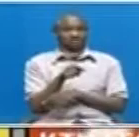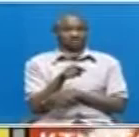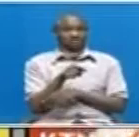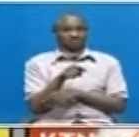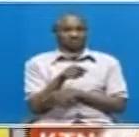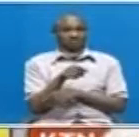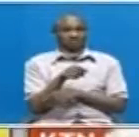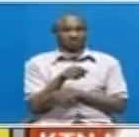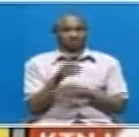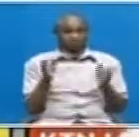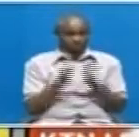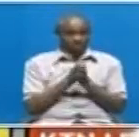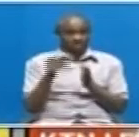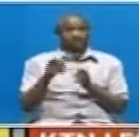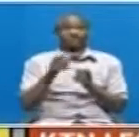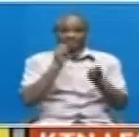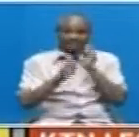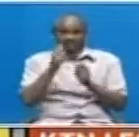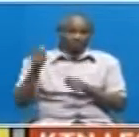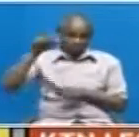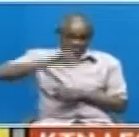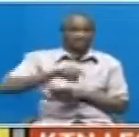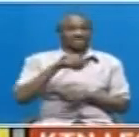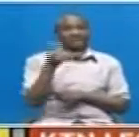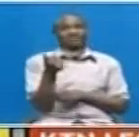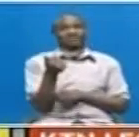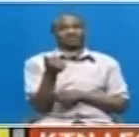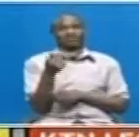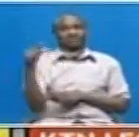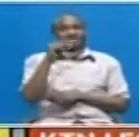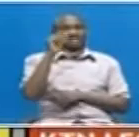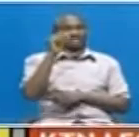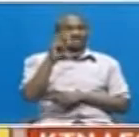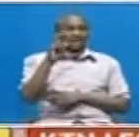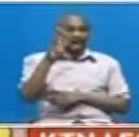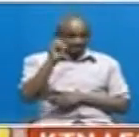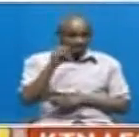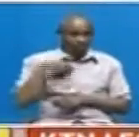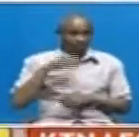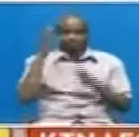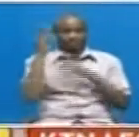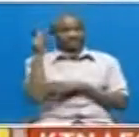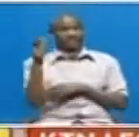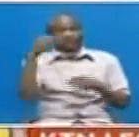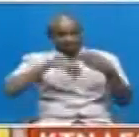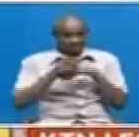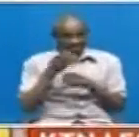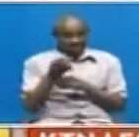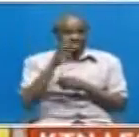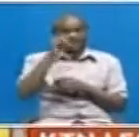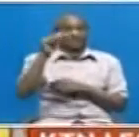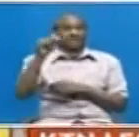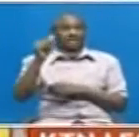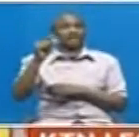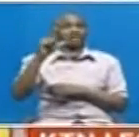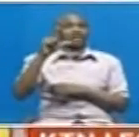hiyo battery pamoja na masua, tunaongeza ile kitu kingine, gum ingine kutoka inaletanga kutoka msituni, tunaitanga malmal.